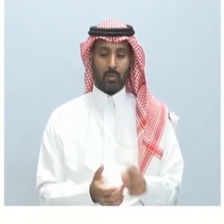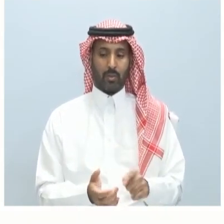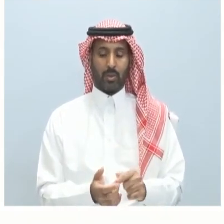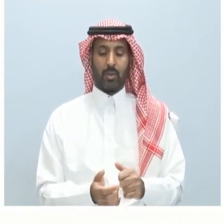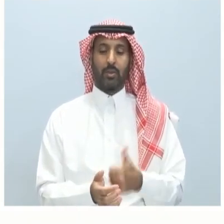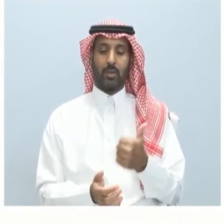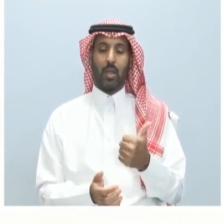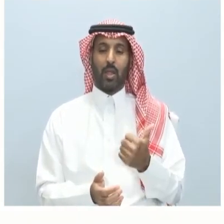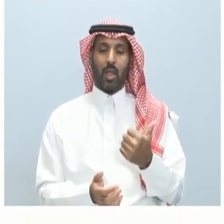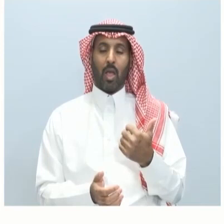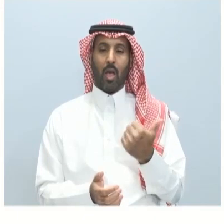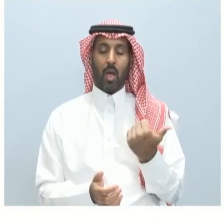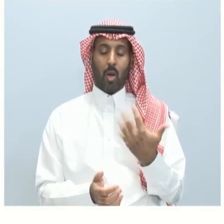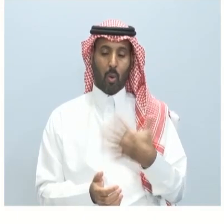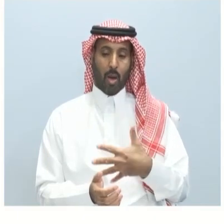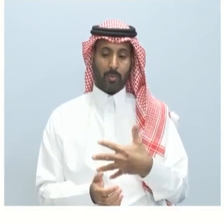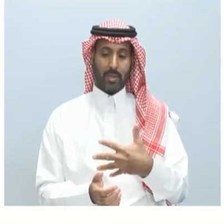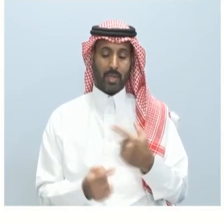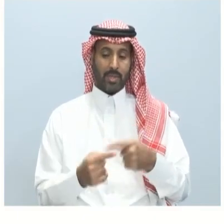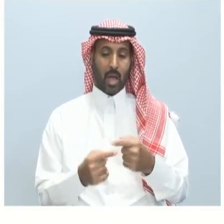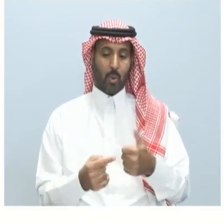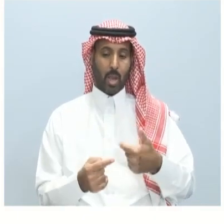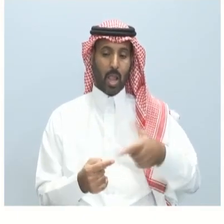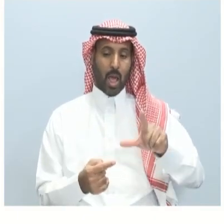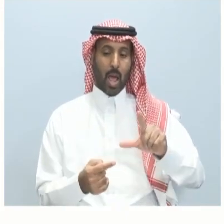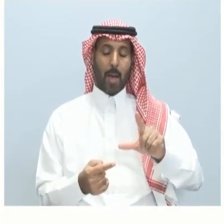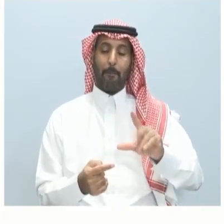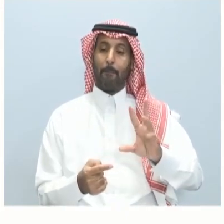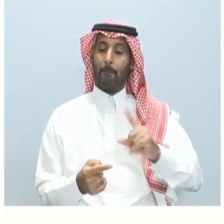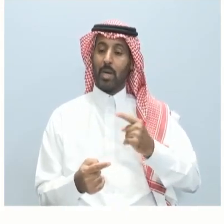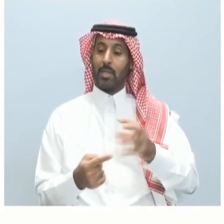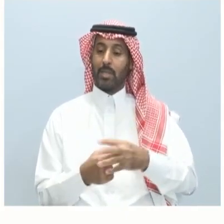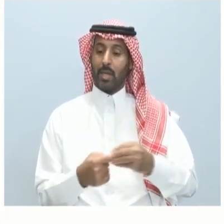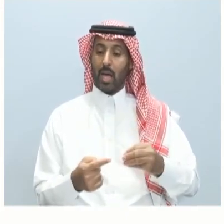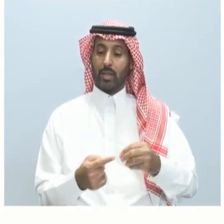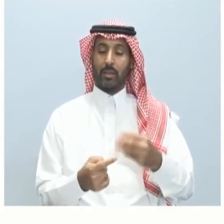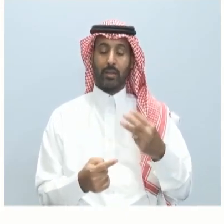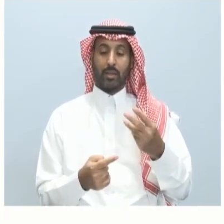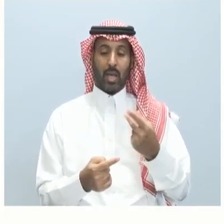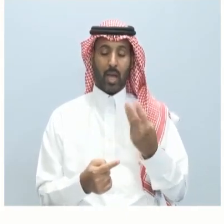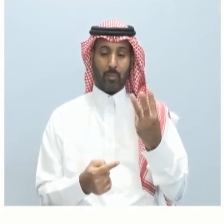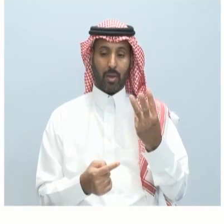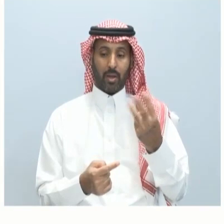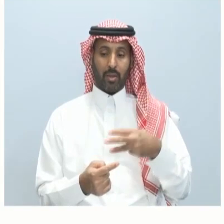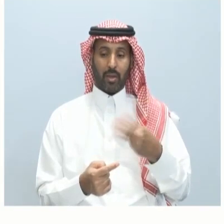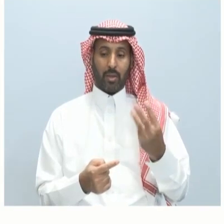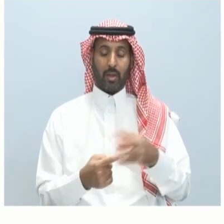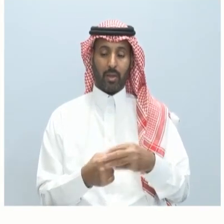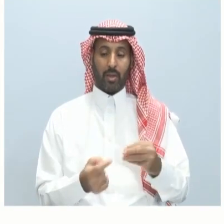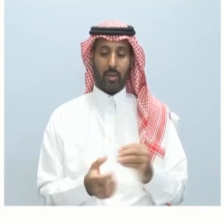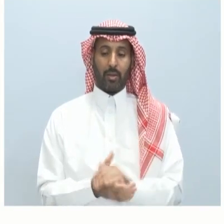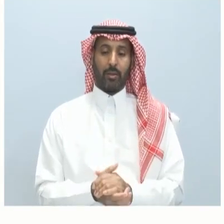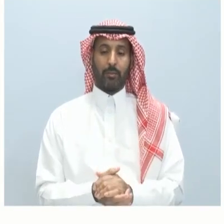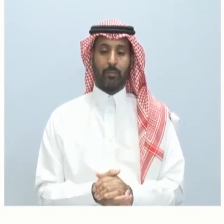56 تساوي ل مطروحا منها سالب 33 56 تساوي ل